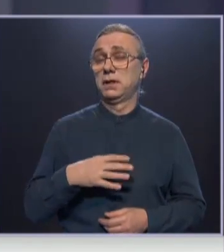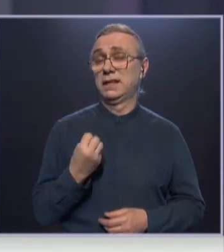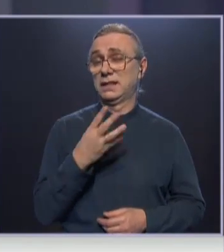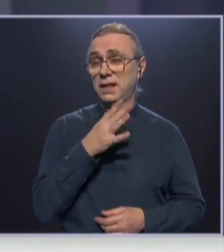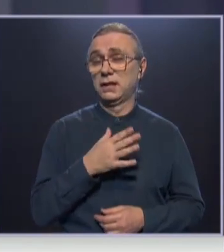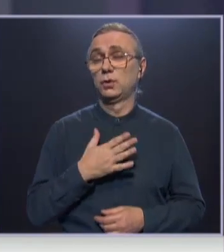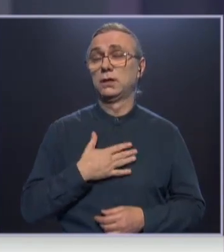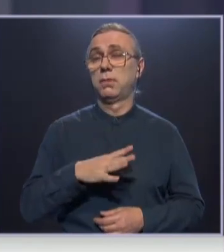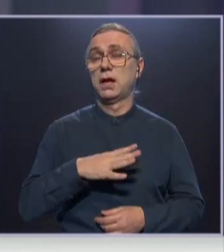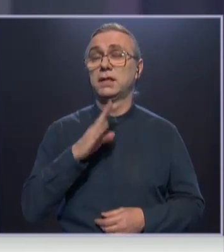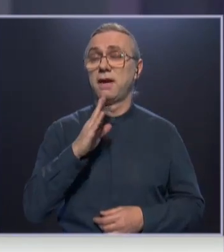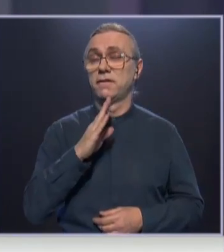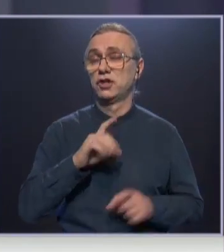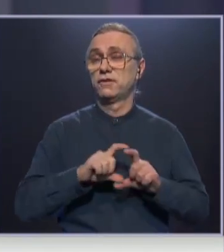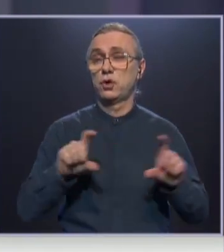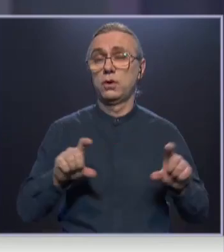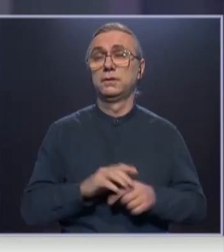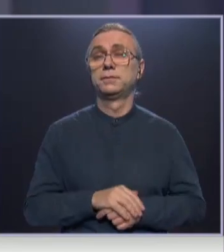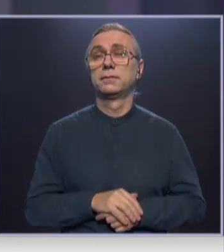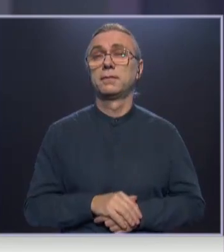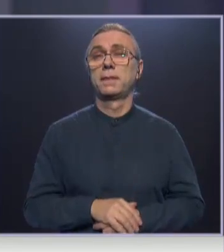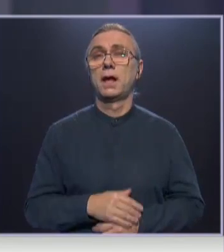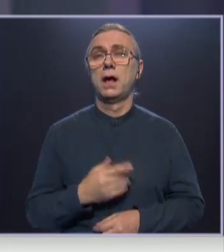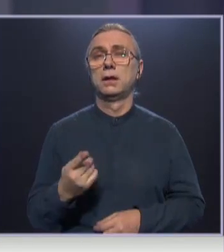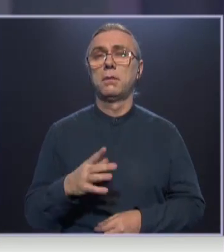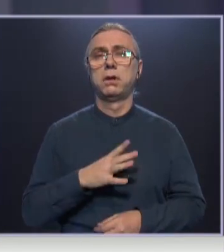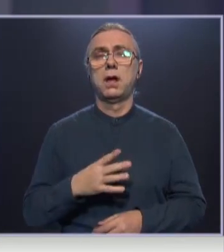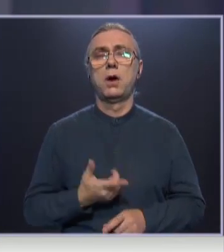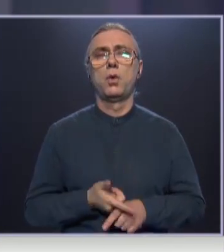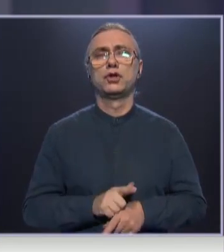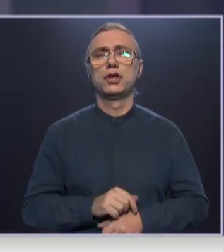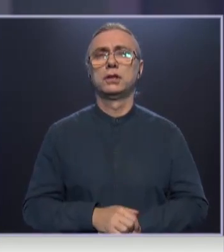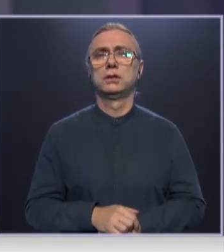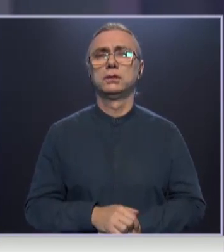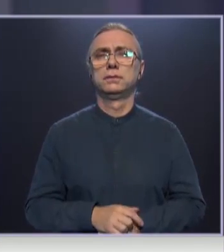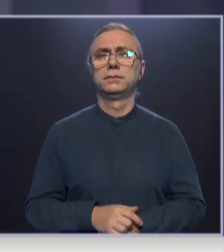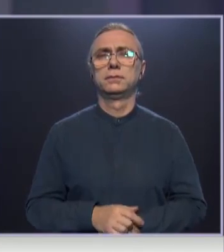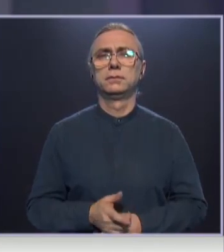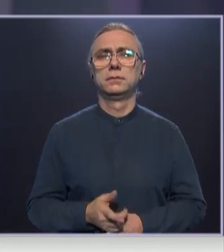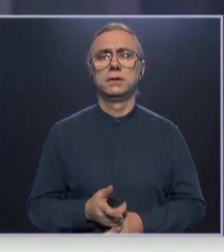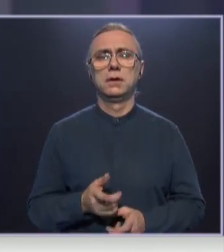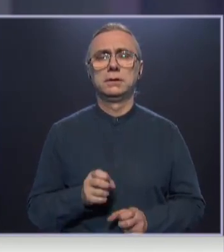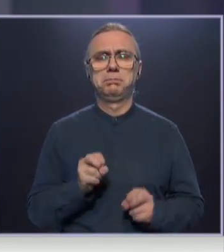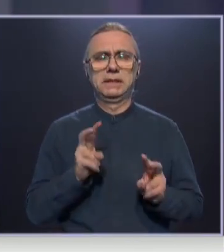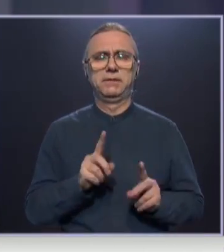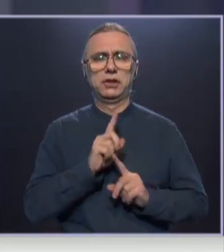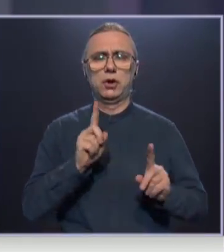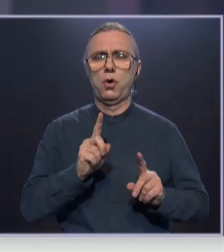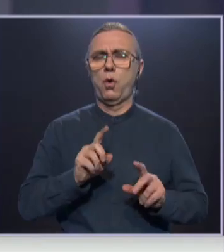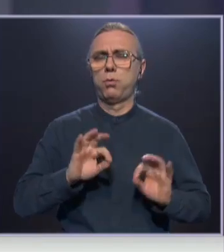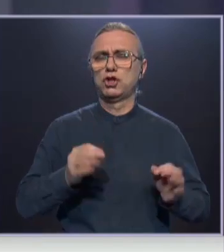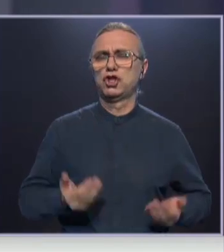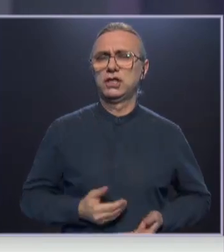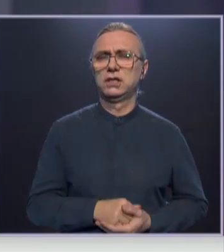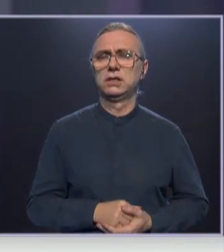школе, которая была очень дерзкой. Она вела очень специфический образ жизни. И в какой-то